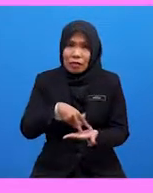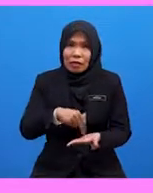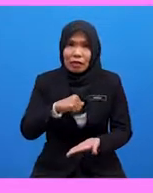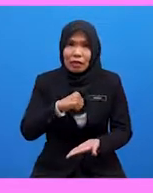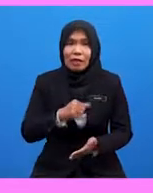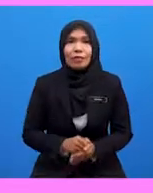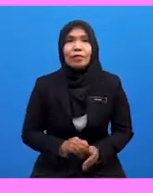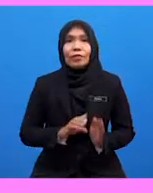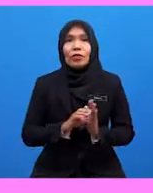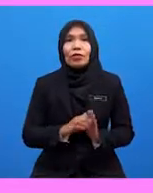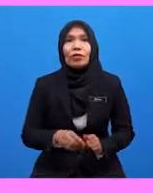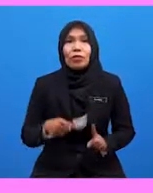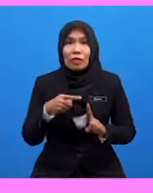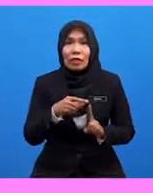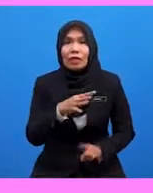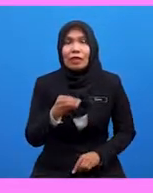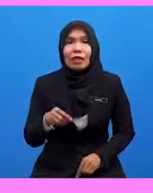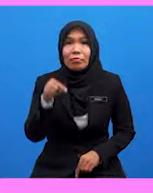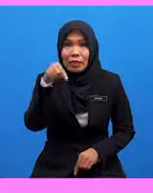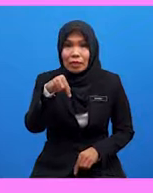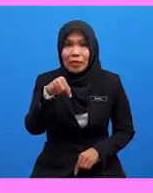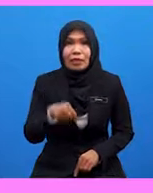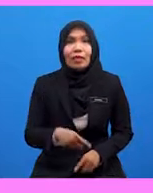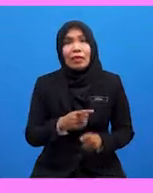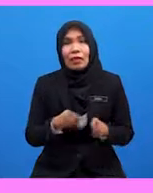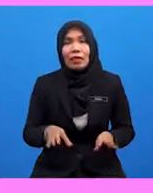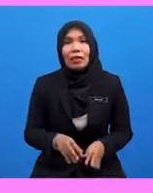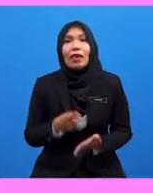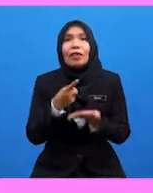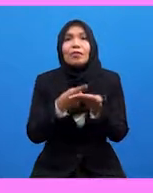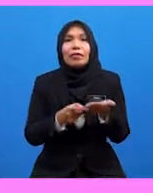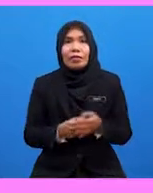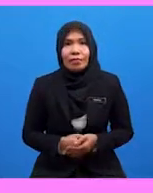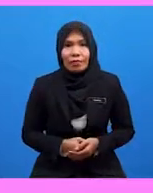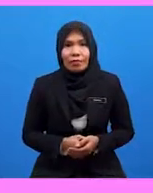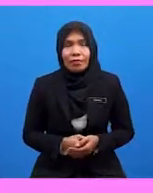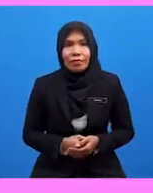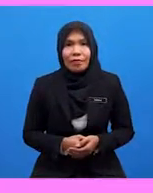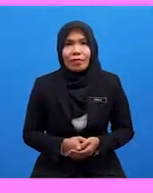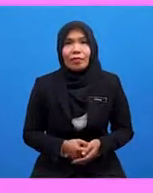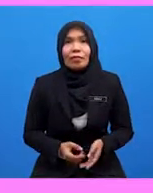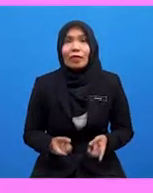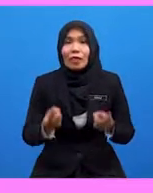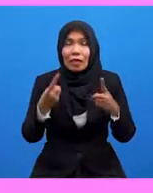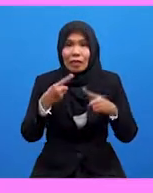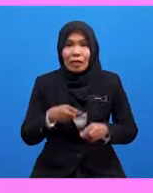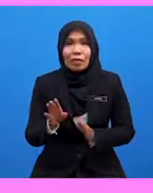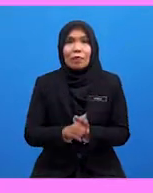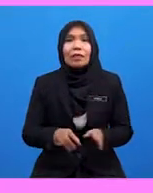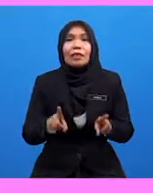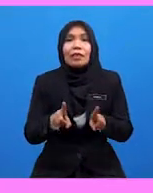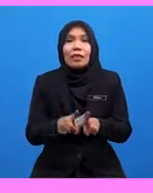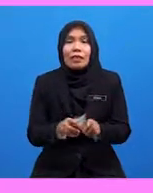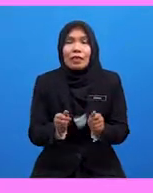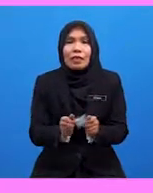Contoh, ke, dan, sini, telah, apa. Kata tugas perlu hadir bersama